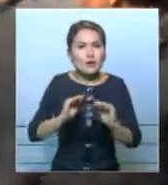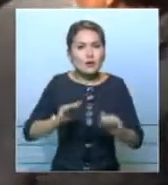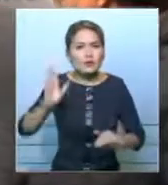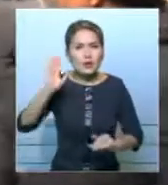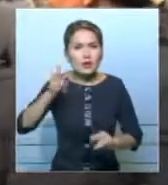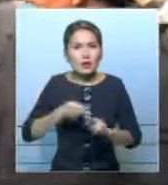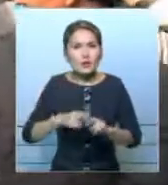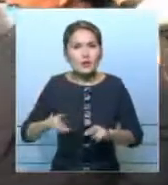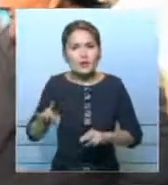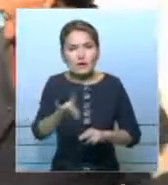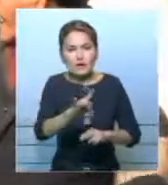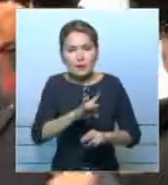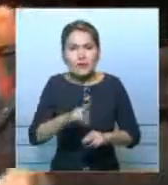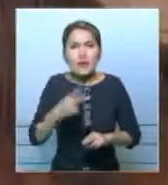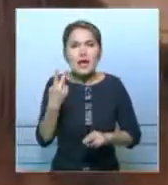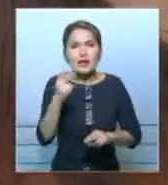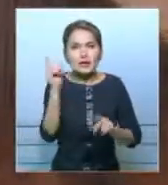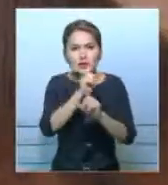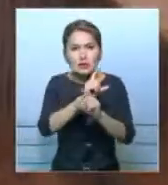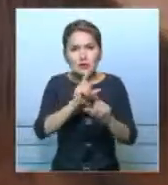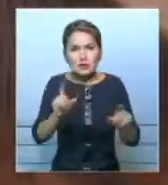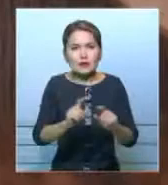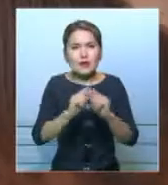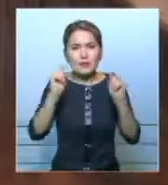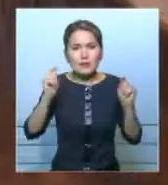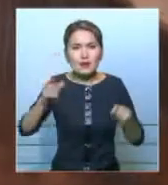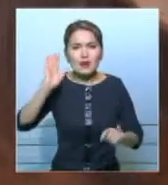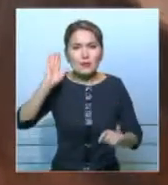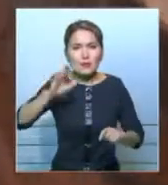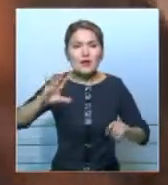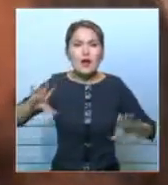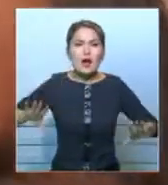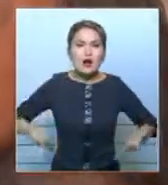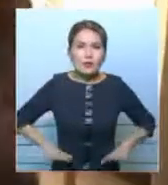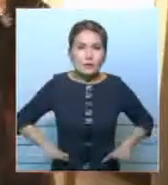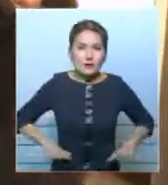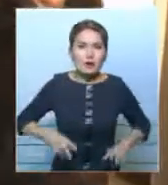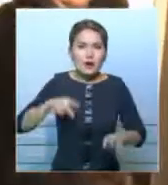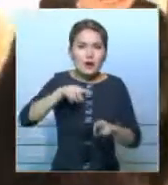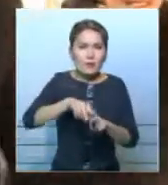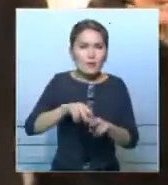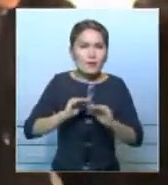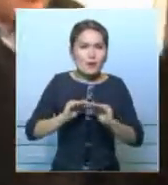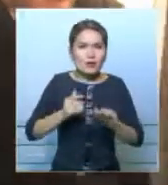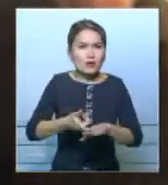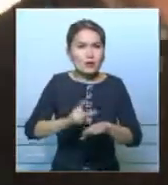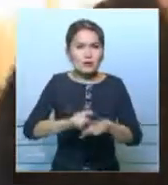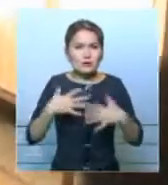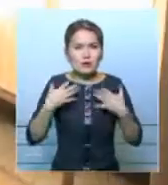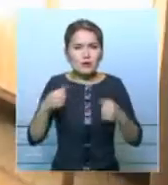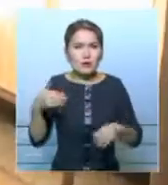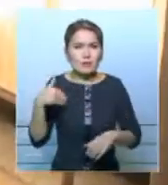Бұл ауданда ашылған екінші мектеп болашақта иппотерапияны қолға алуда жоспарда бар.